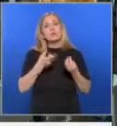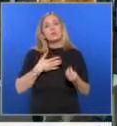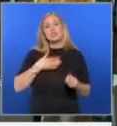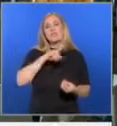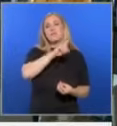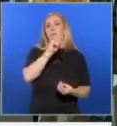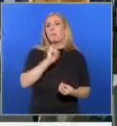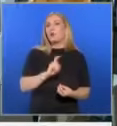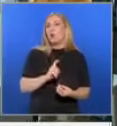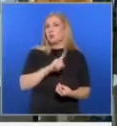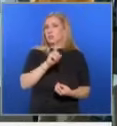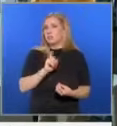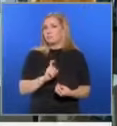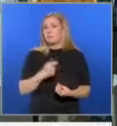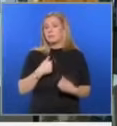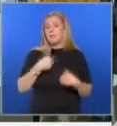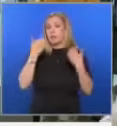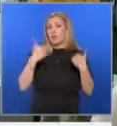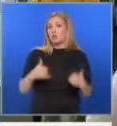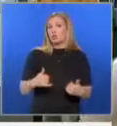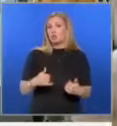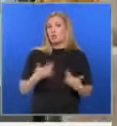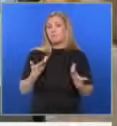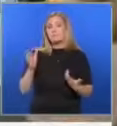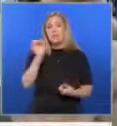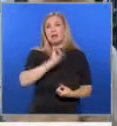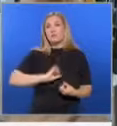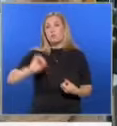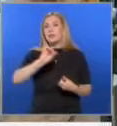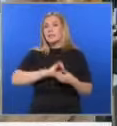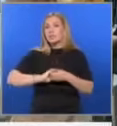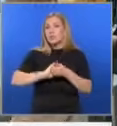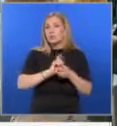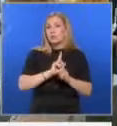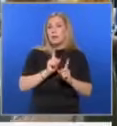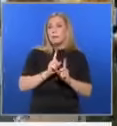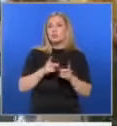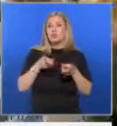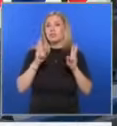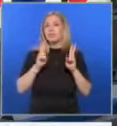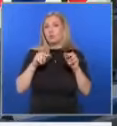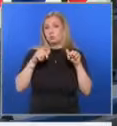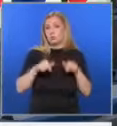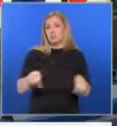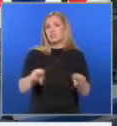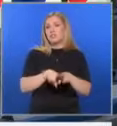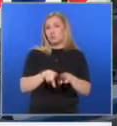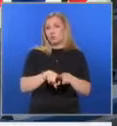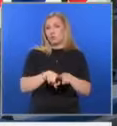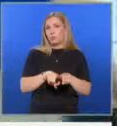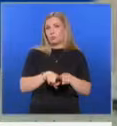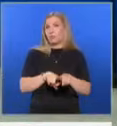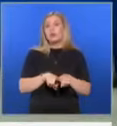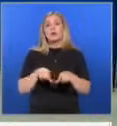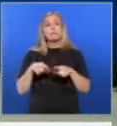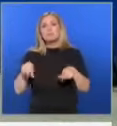въпроси. За мен лично Европейския съюз не може да си позволи още от същото. Такова беше